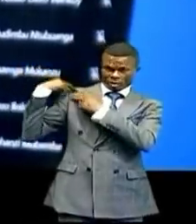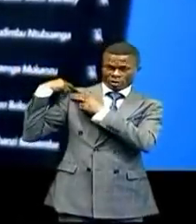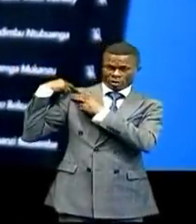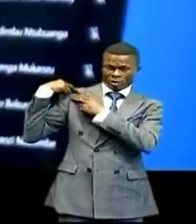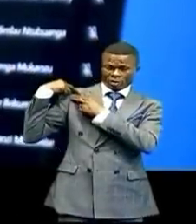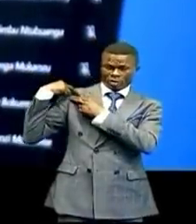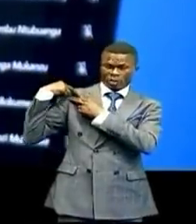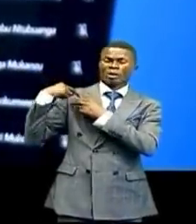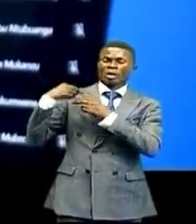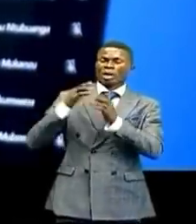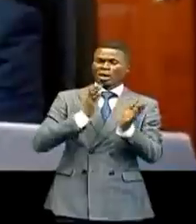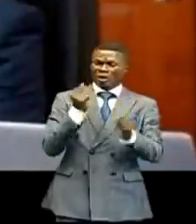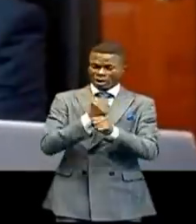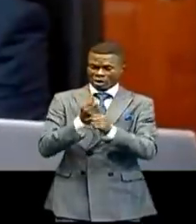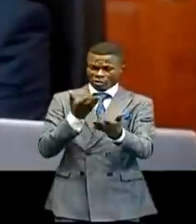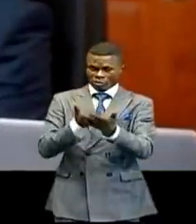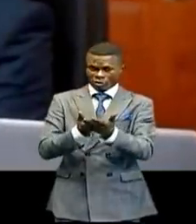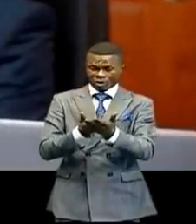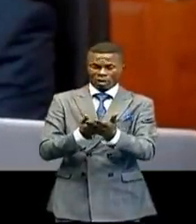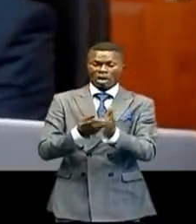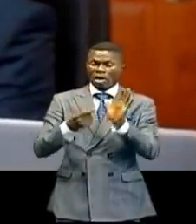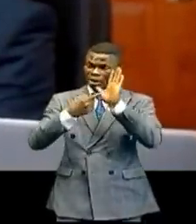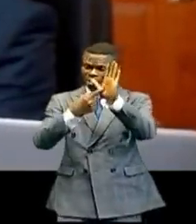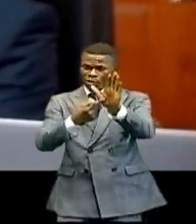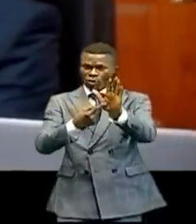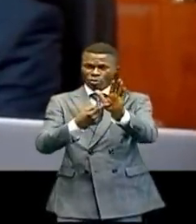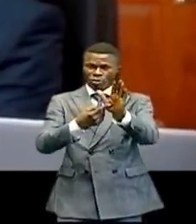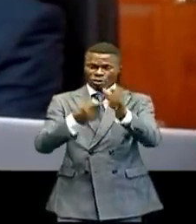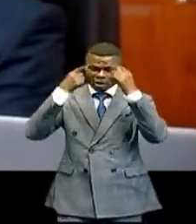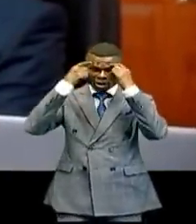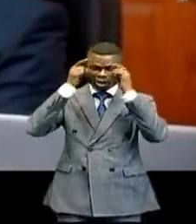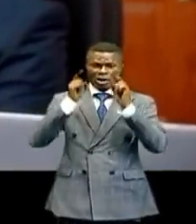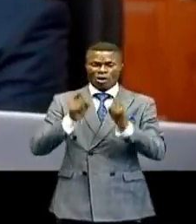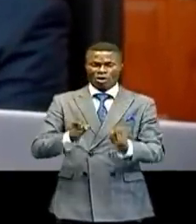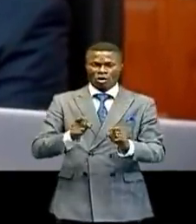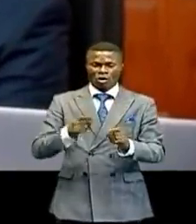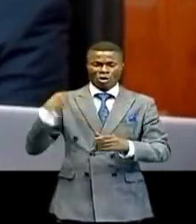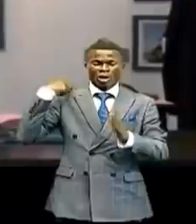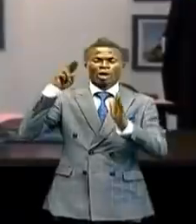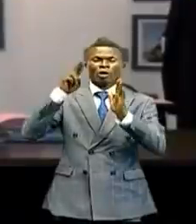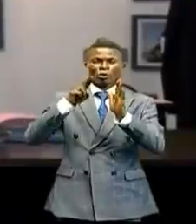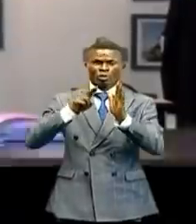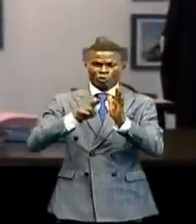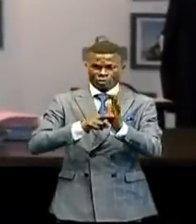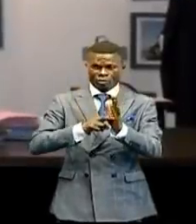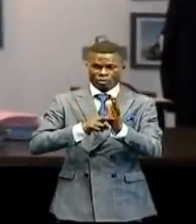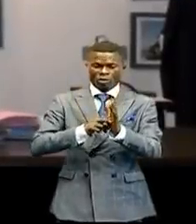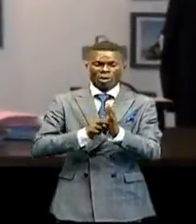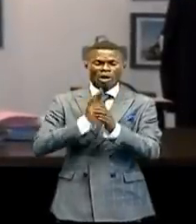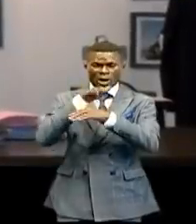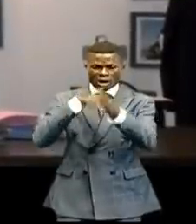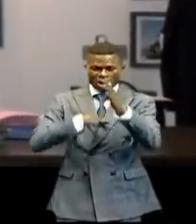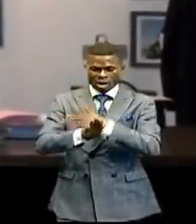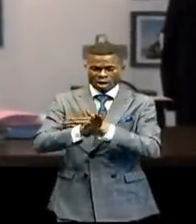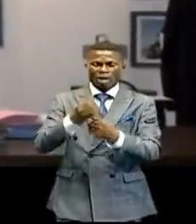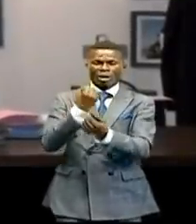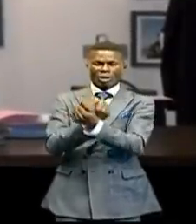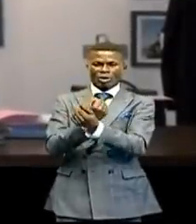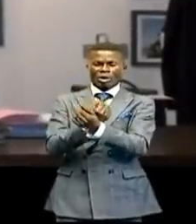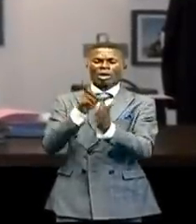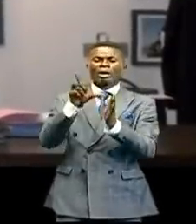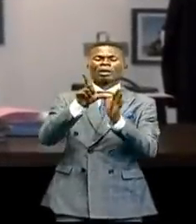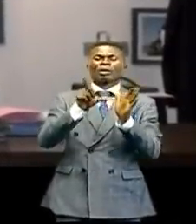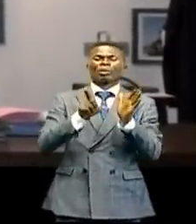d'y pourvoir. Ce qui démontre la détermination du gouvernement à s'inscrire dans le respect de la